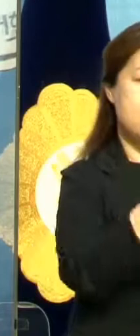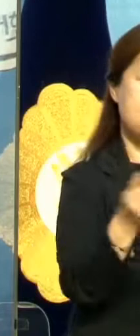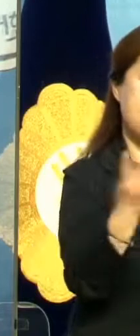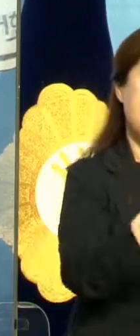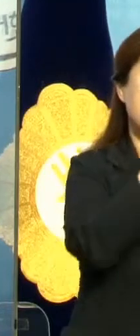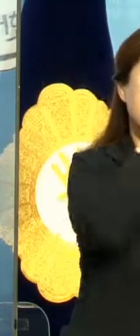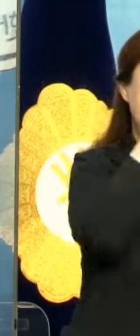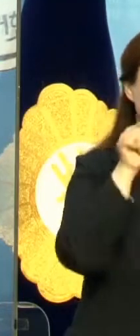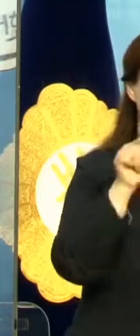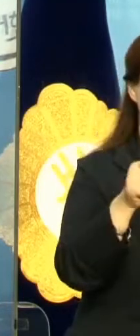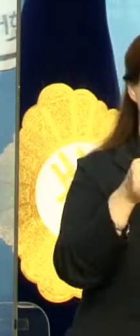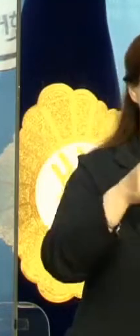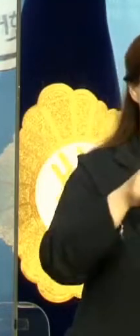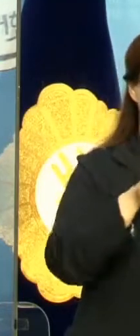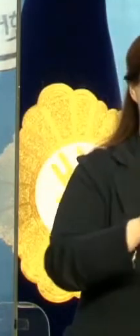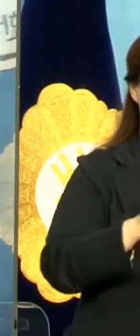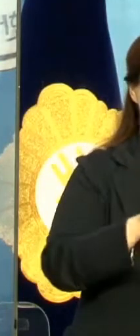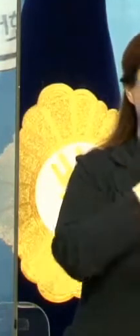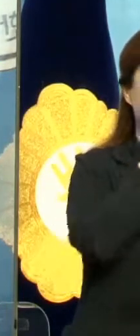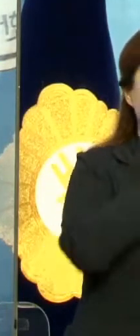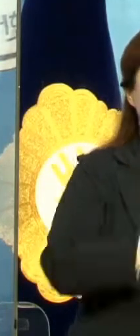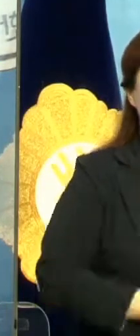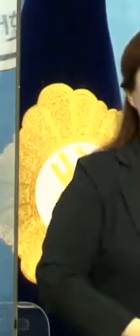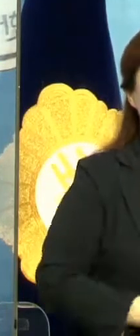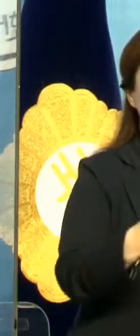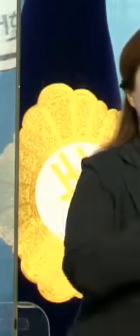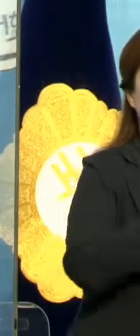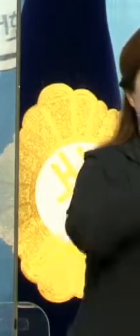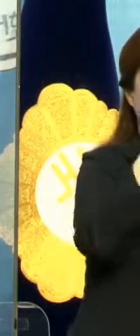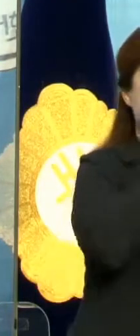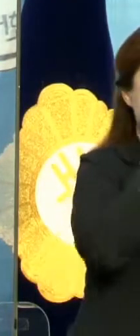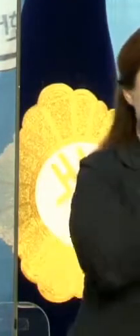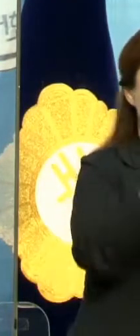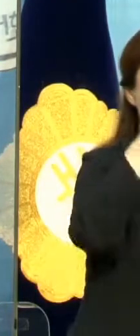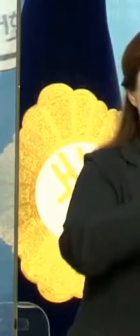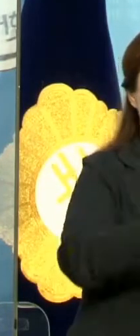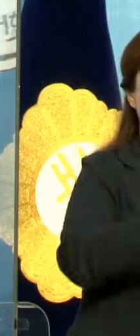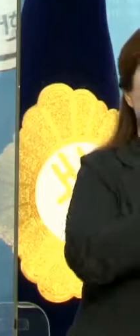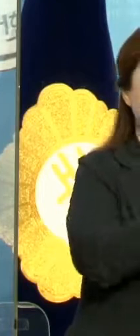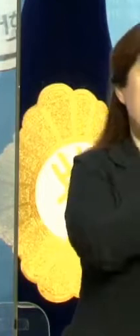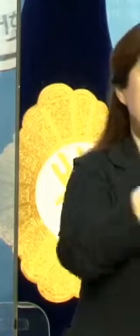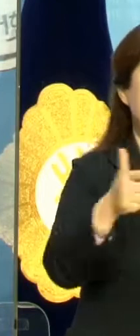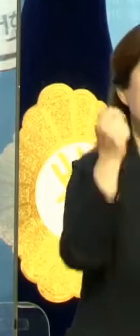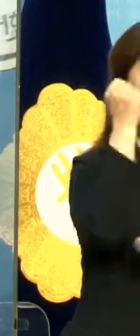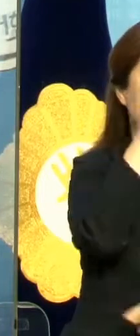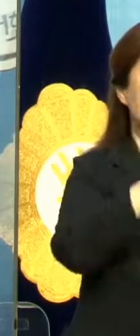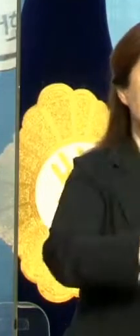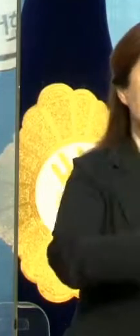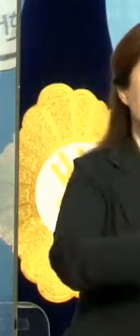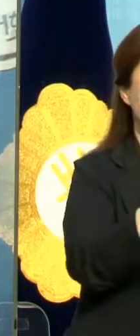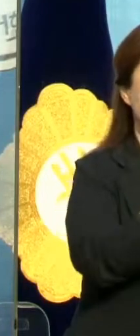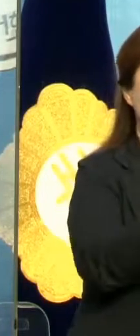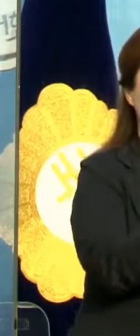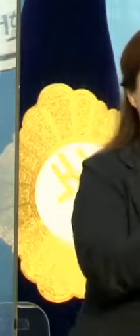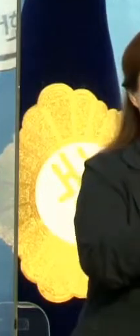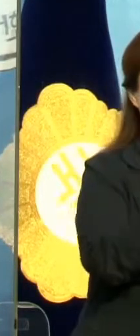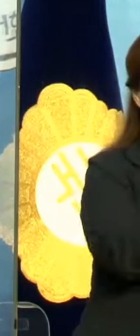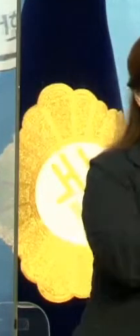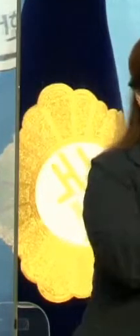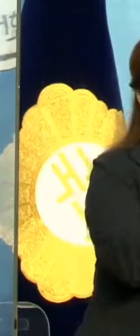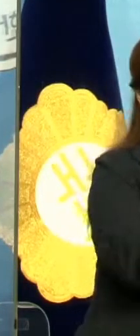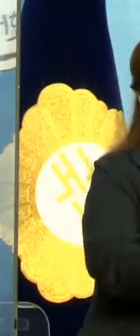측면도 지적을 받고 있습니다 이런 부분을 모두 다 포함을 해서 여러 가지 근본 쪽으로 2층도 에 관련된